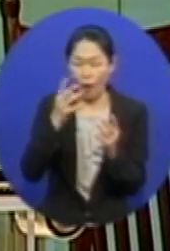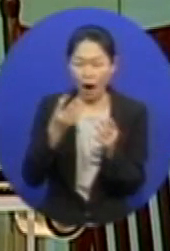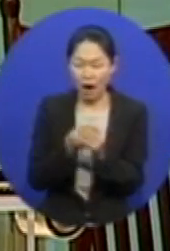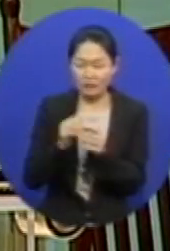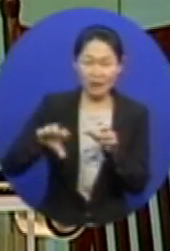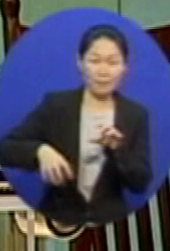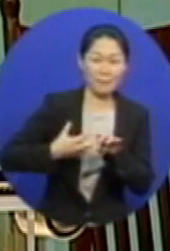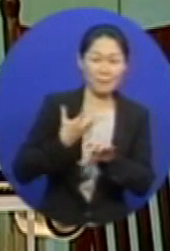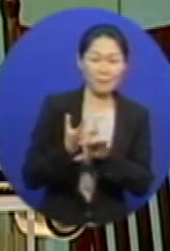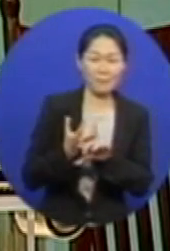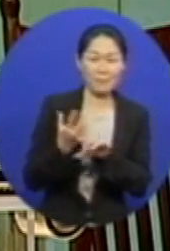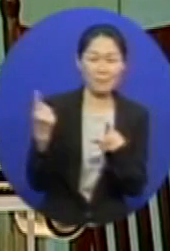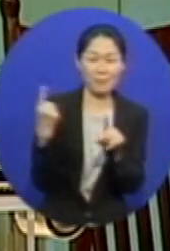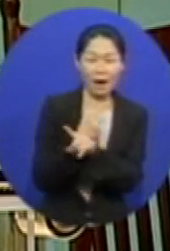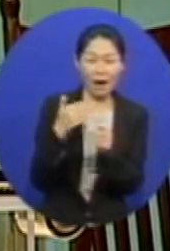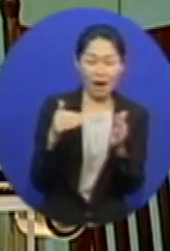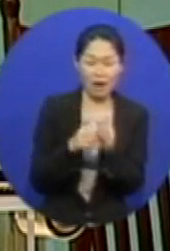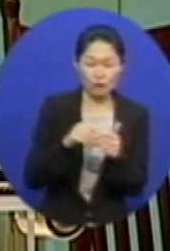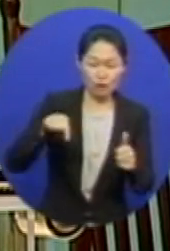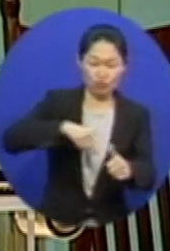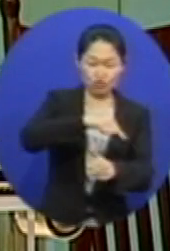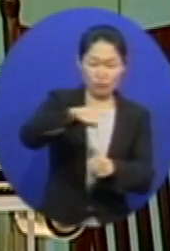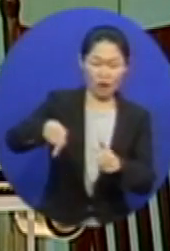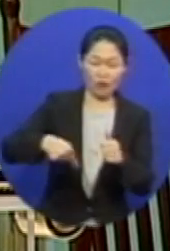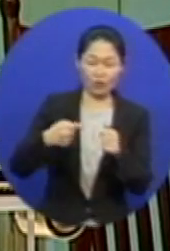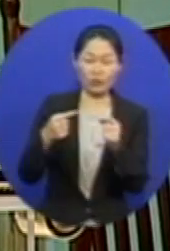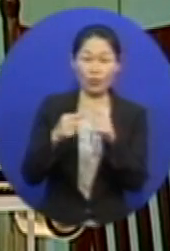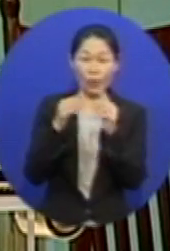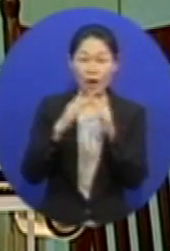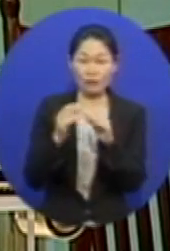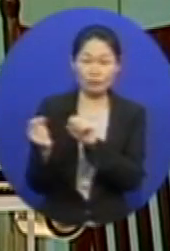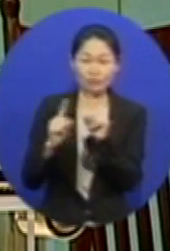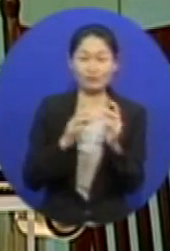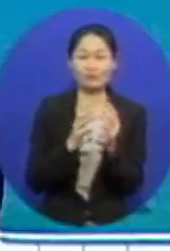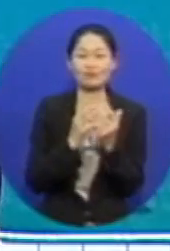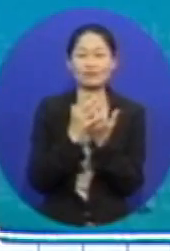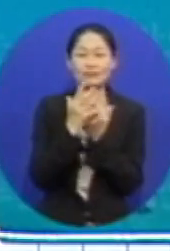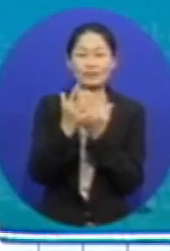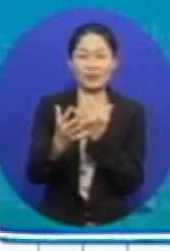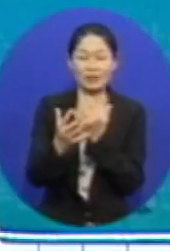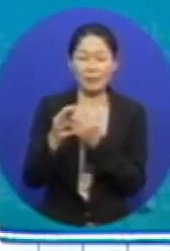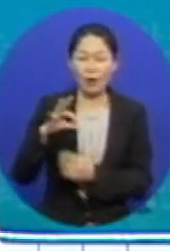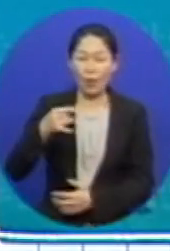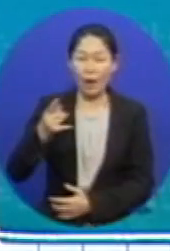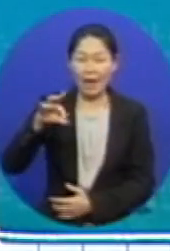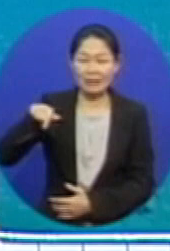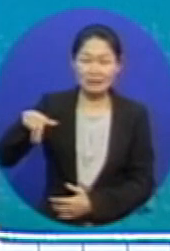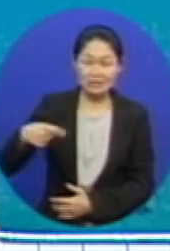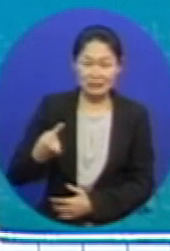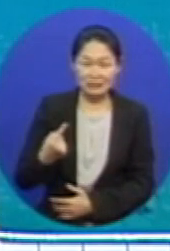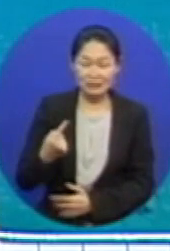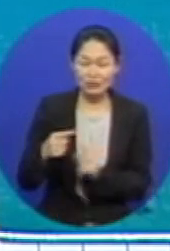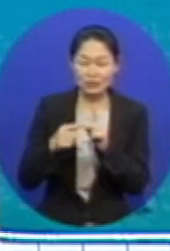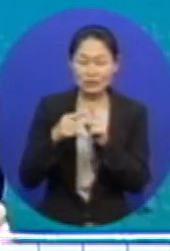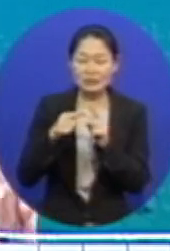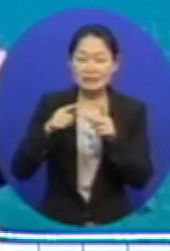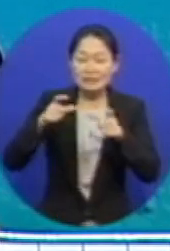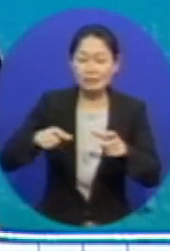그리고 그 이론이 그 이후 주변 교회들이 붐이 일어 났어요 웰즈 지방 붕대 일어난 일이에요